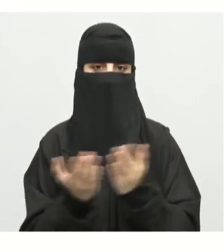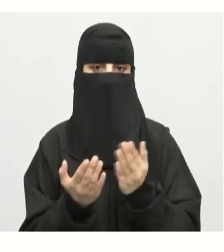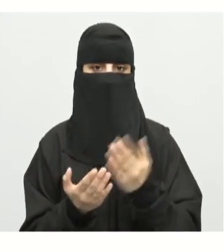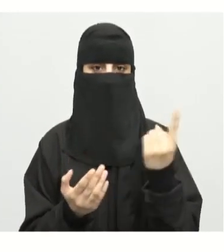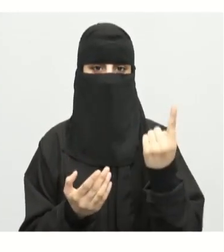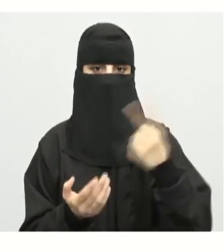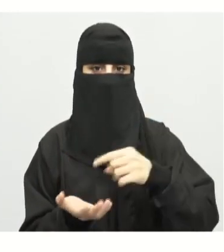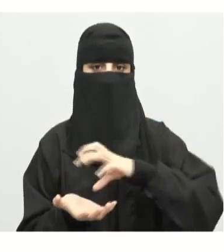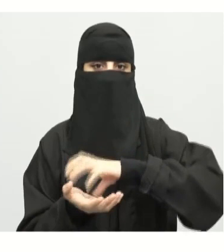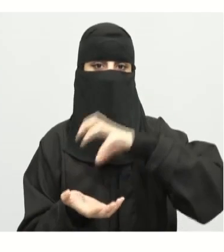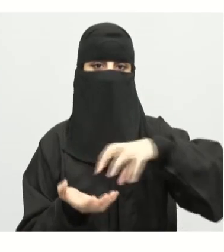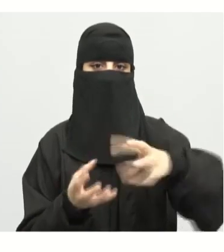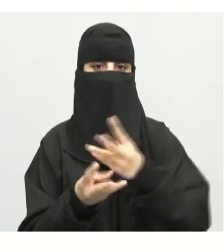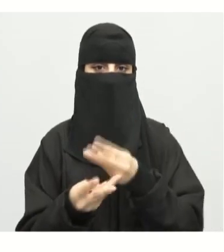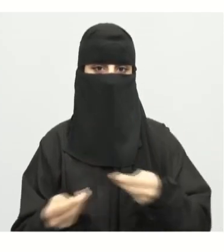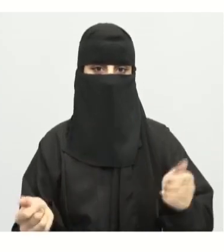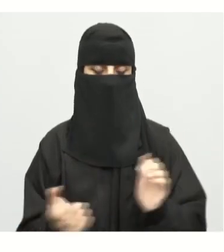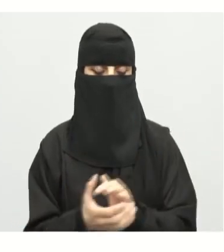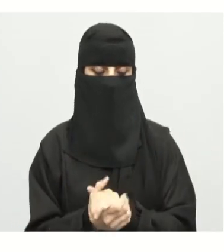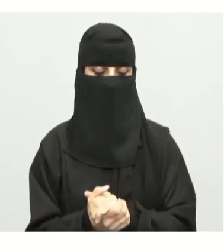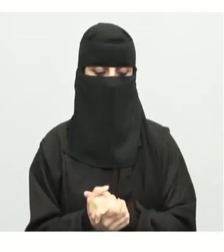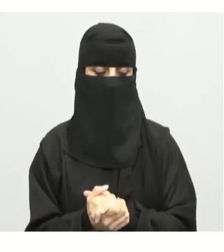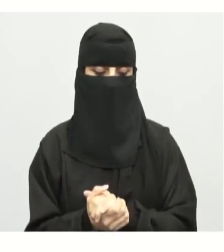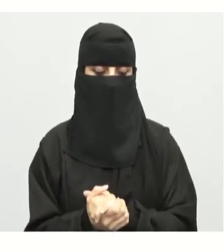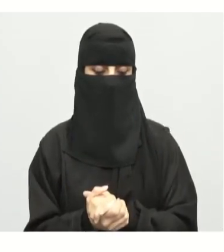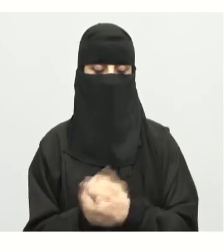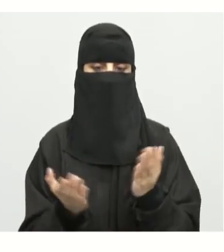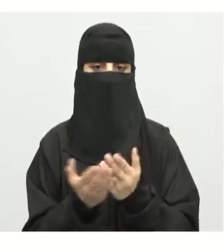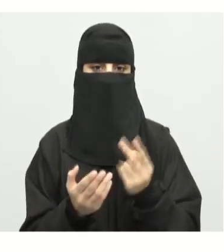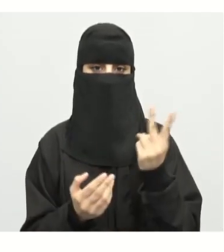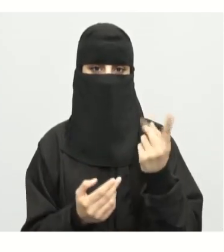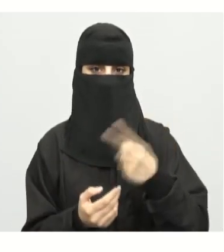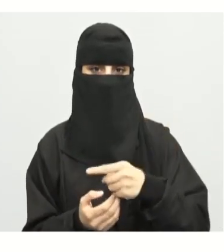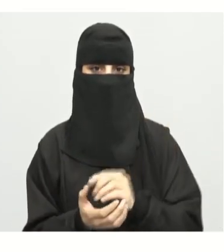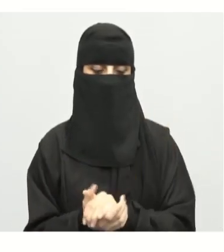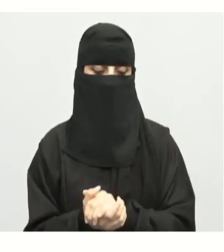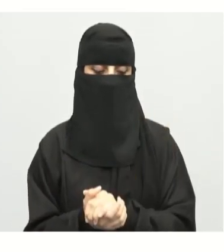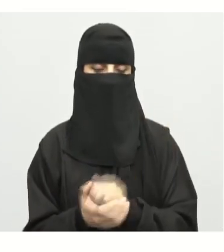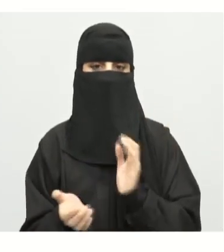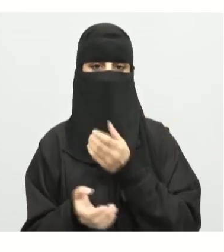المناطق الرمليه الدرس الثاني عشر الاوديه